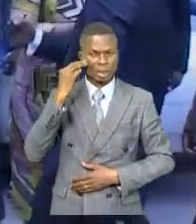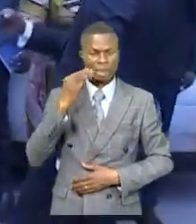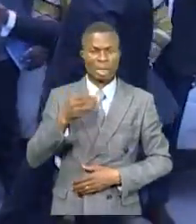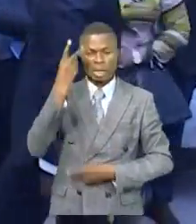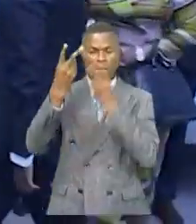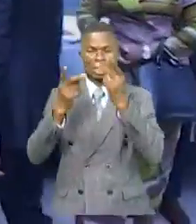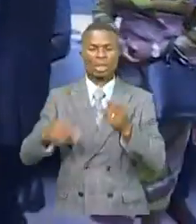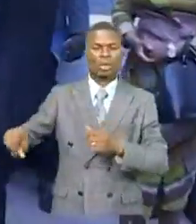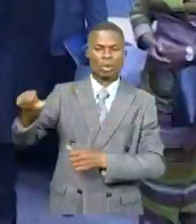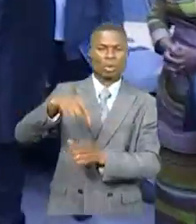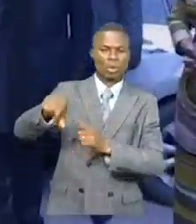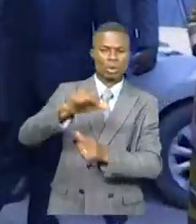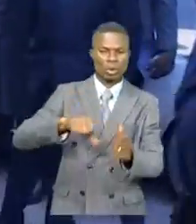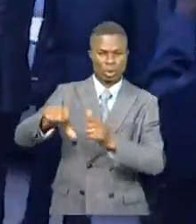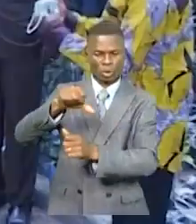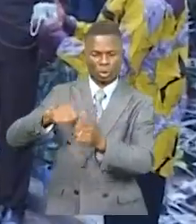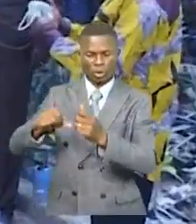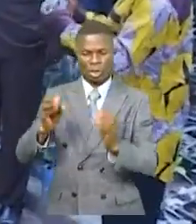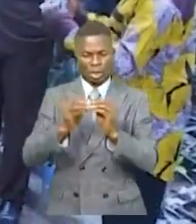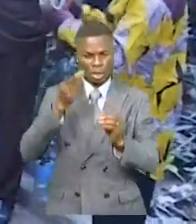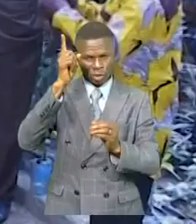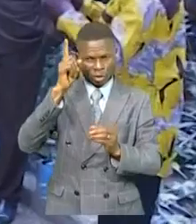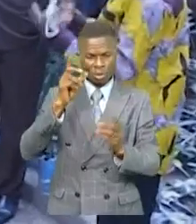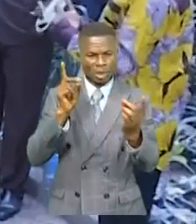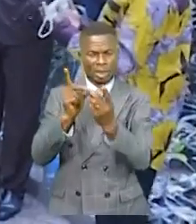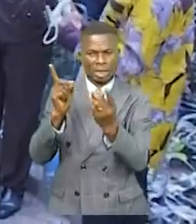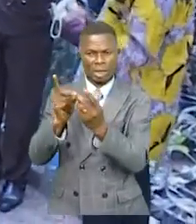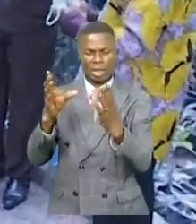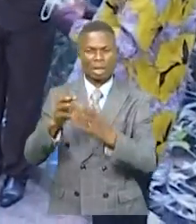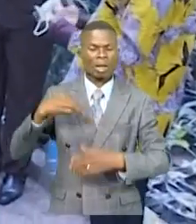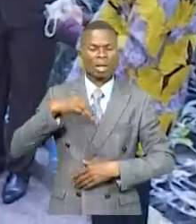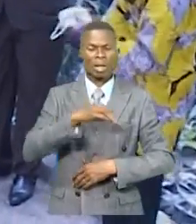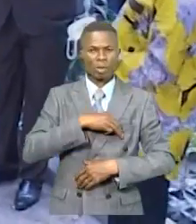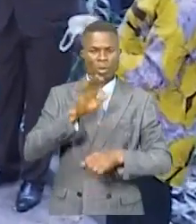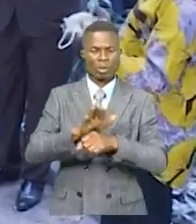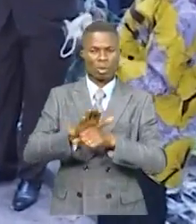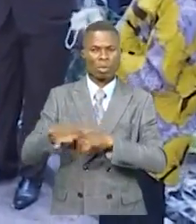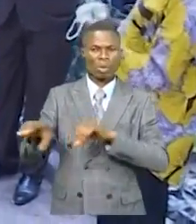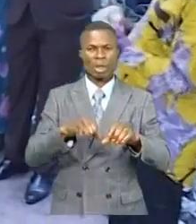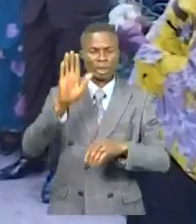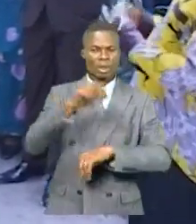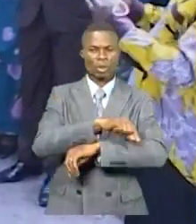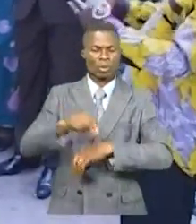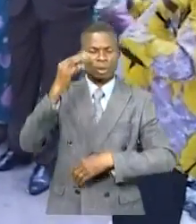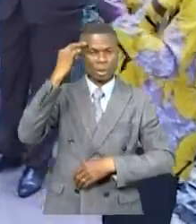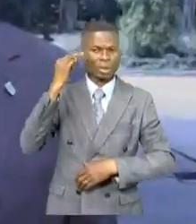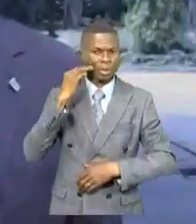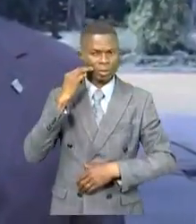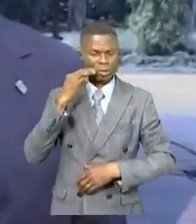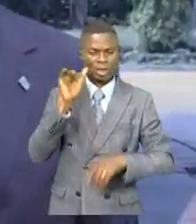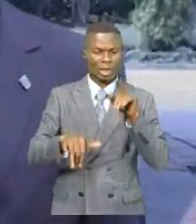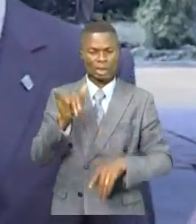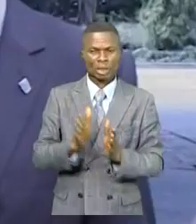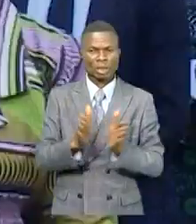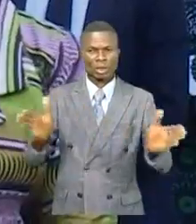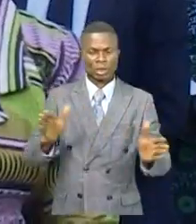Simba, a tenu sa première réunion de prise de contact avec les membres de différents secteurs de son ministère, dont le secrétariat général